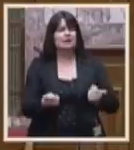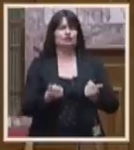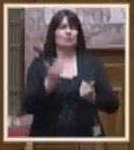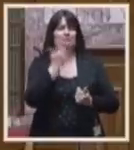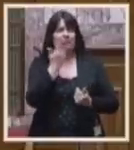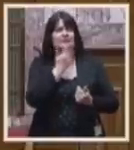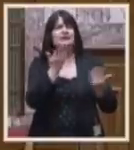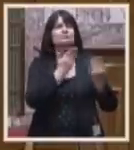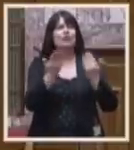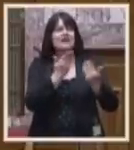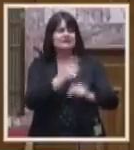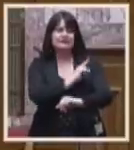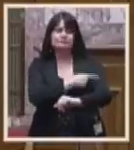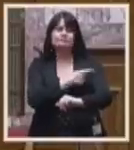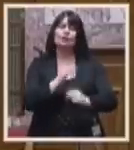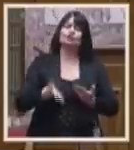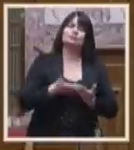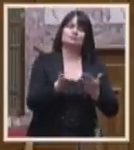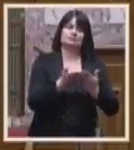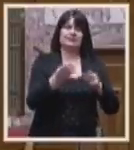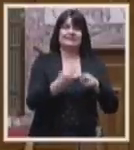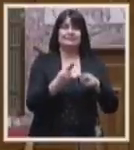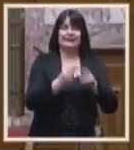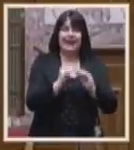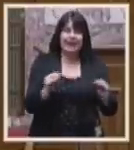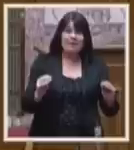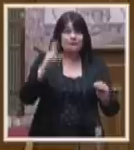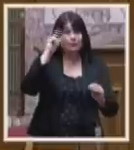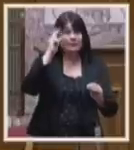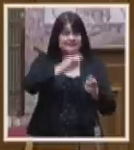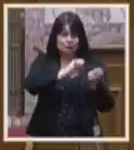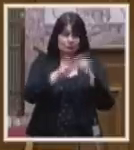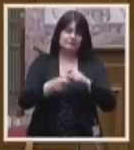και με μια ιστορική μεταρρύθμιση στην τριτοβάθμια εκπαίδευση.